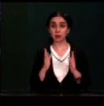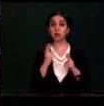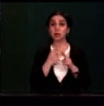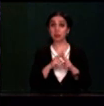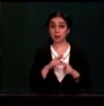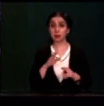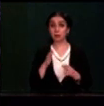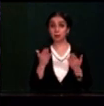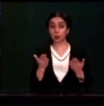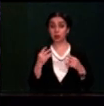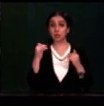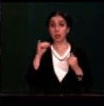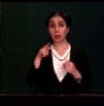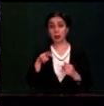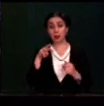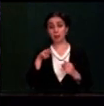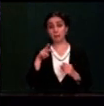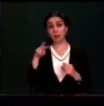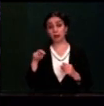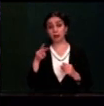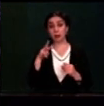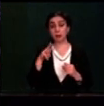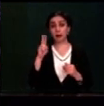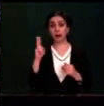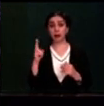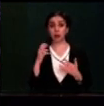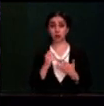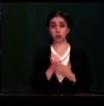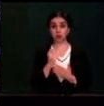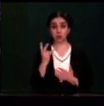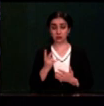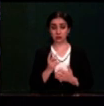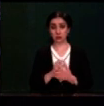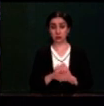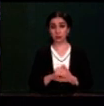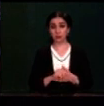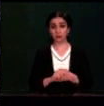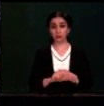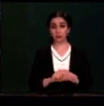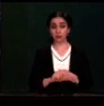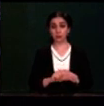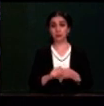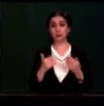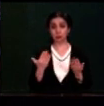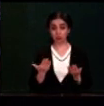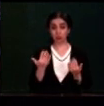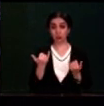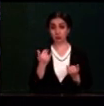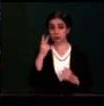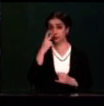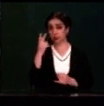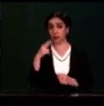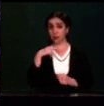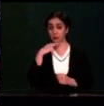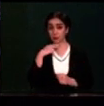Demak, ML va MK-larni topishimiz kerak. Berilgan. Mana ahamiyat